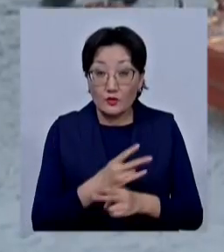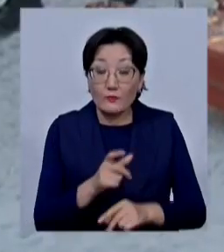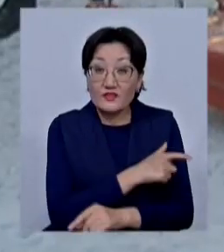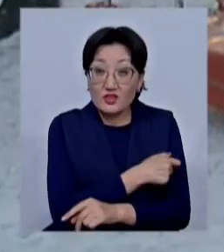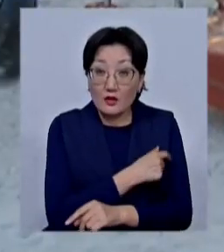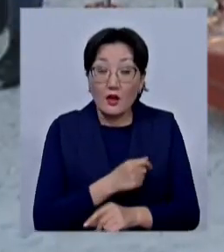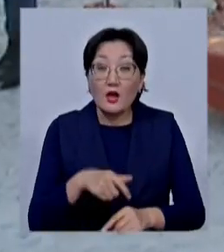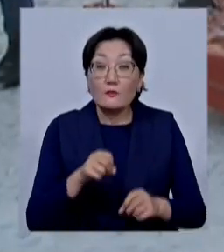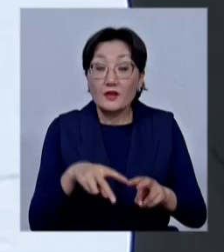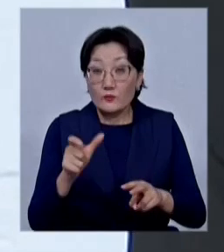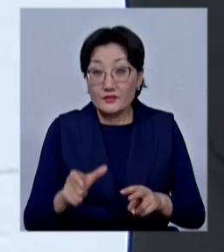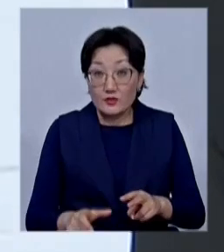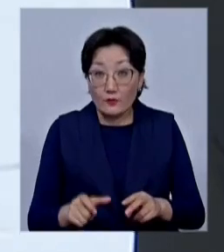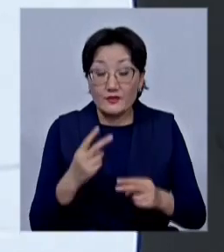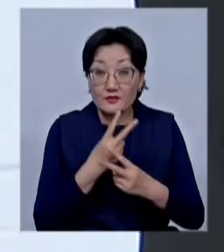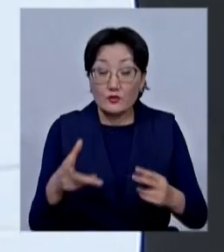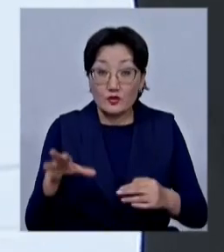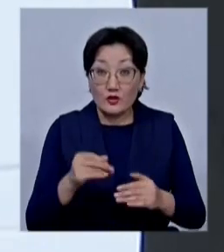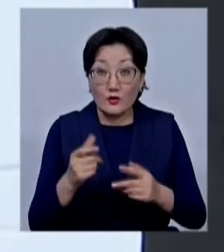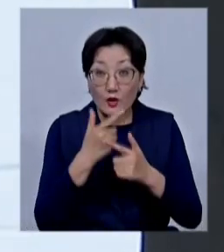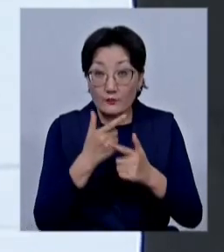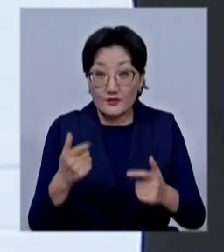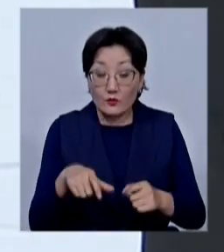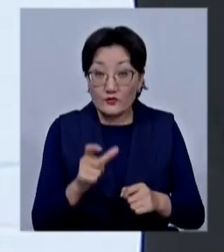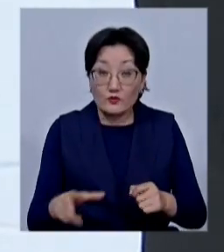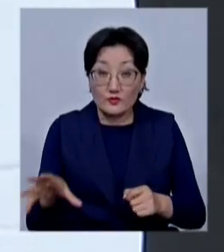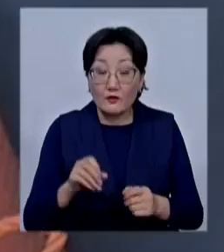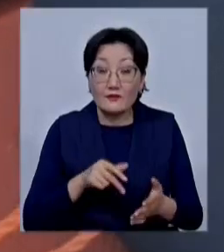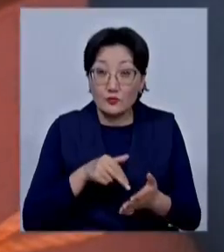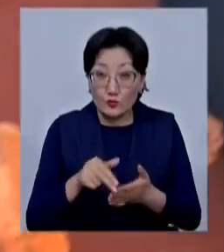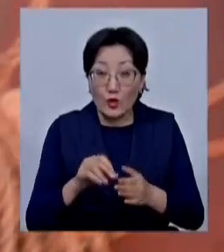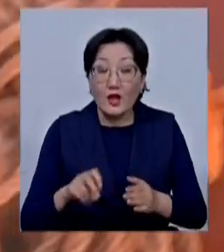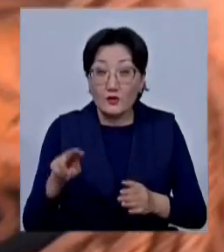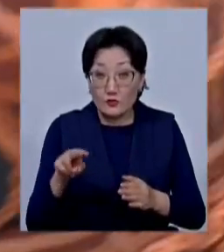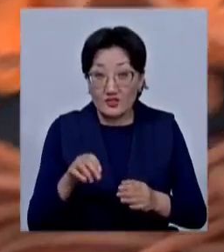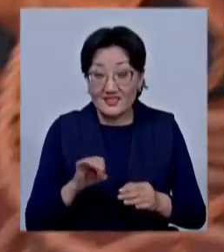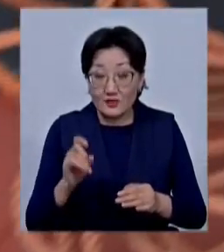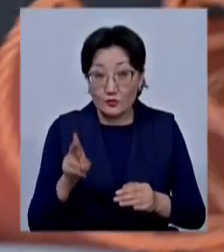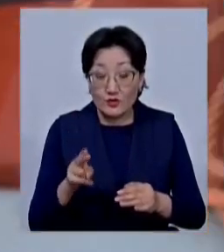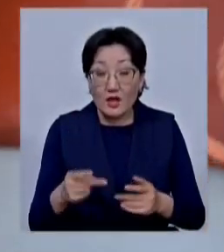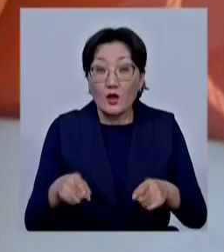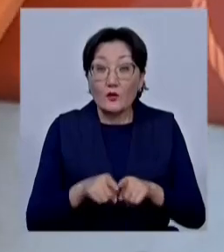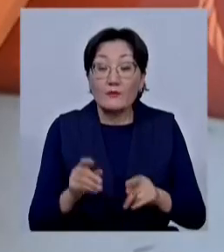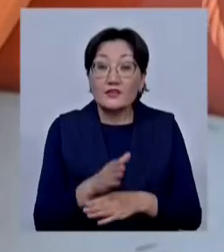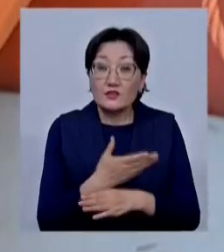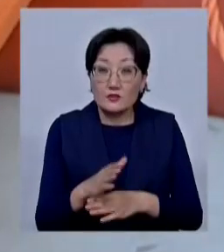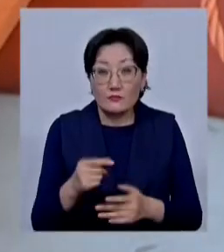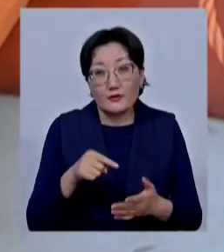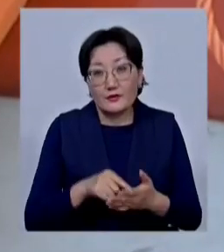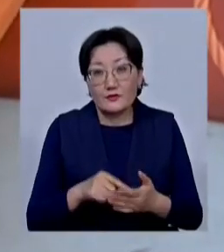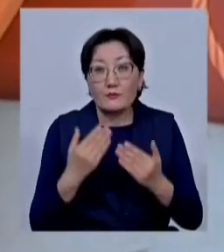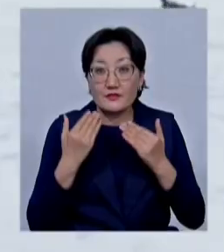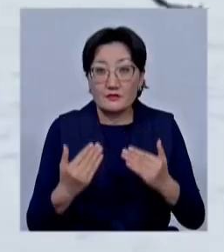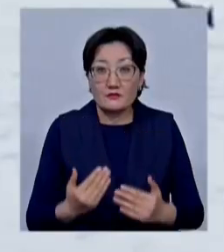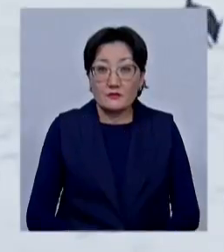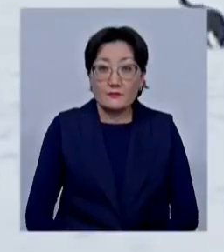дежурят водолазы. По их словам, несмотря на все предупреждения, люди все же ходят по льду. Есть и те, для кого такая прогулка оказалась